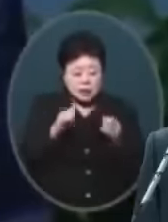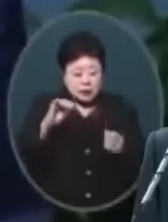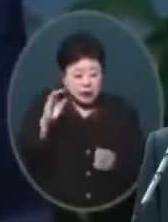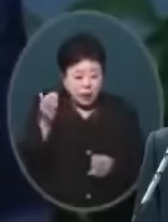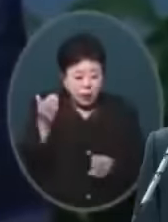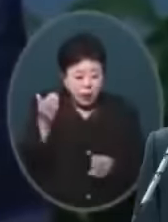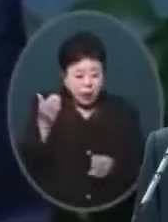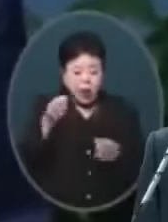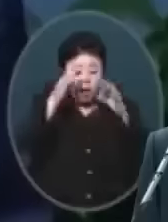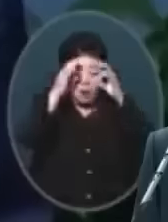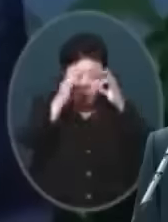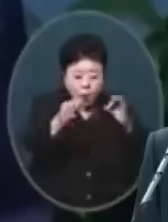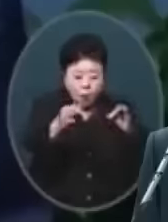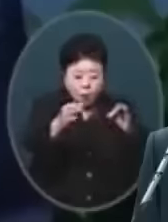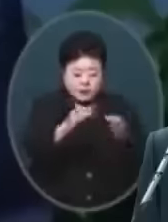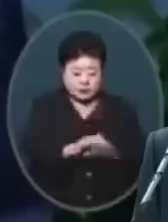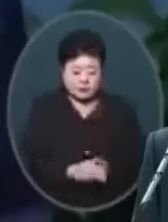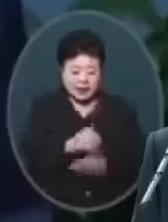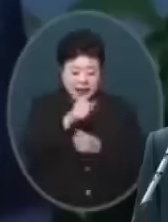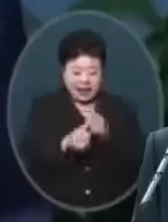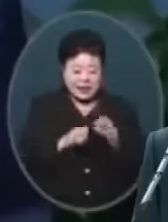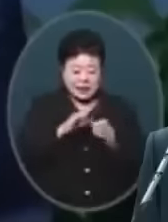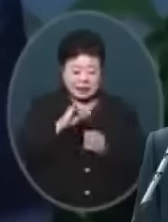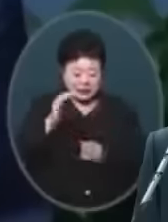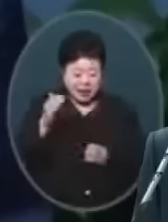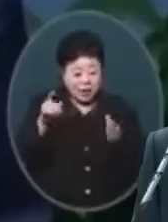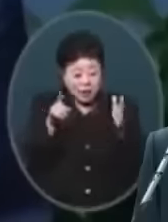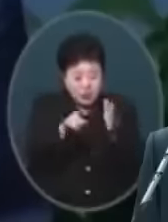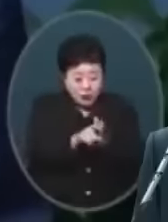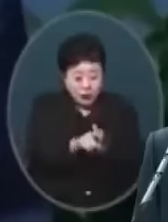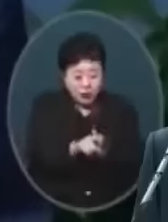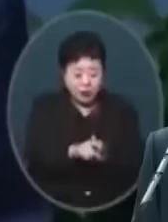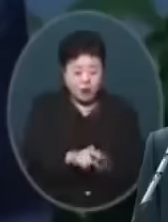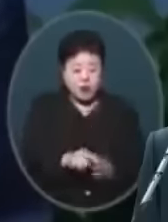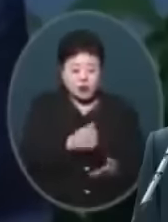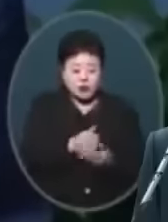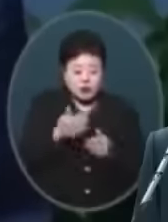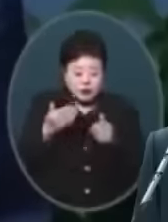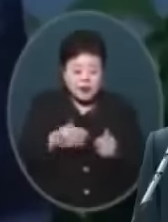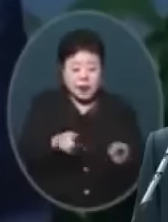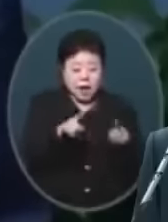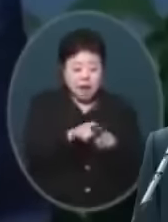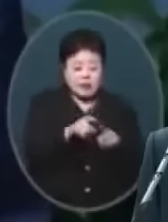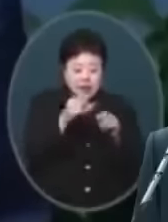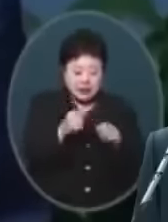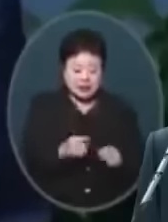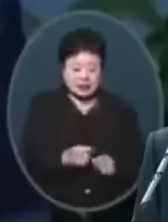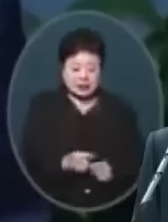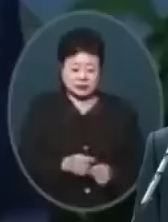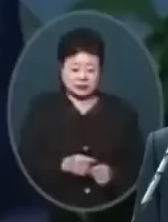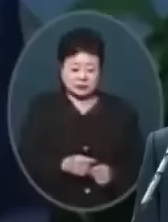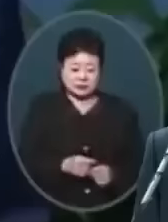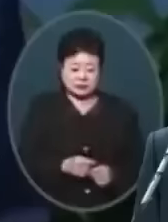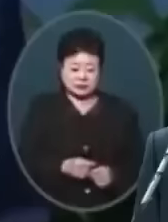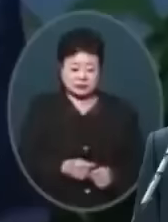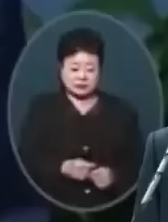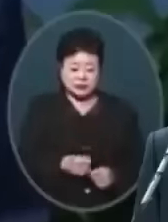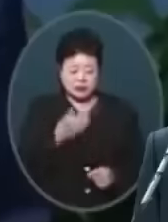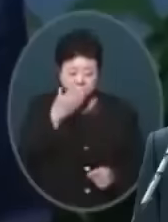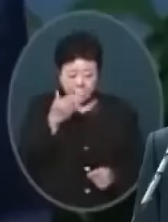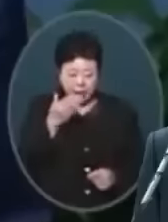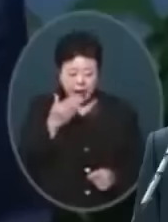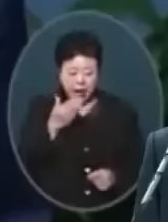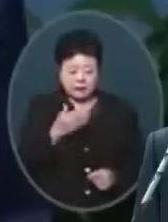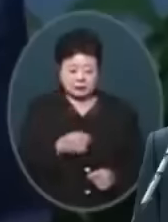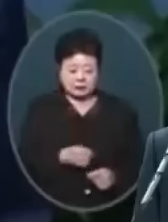하나님이 백성된 것을 보고 하나님 백성된 것을 믿고 주님께서 나와 같이 계심으로 명치 못하심이 없다. 나는